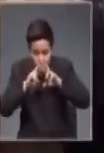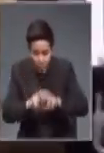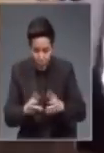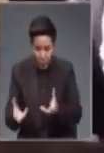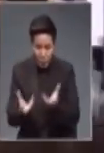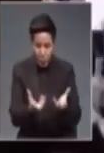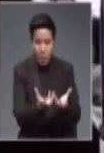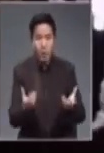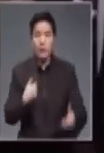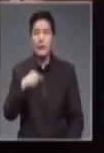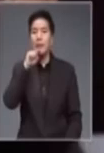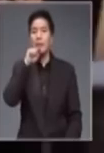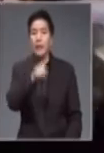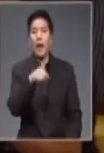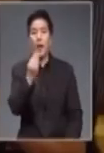ดใส